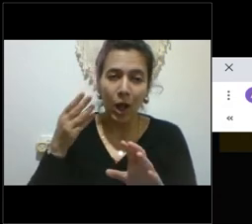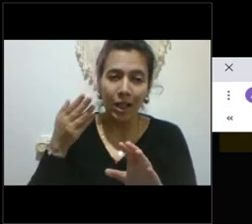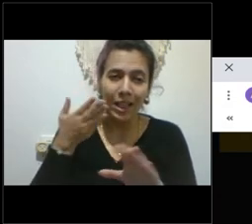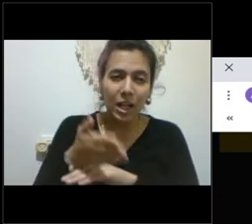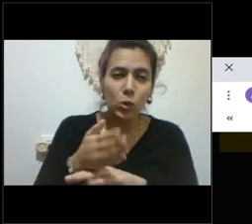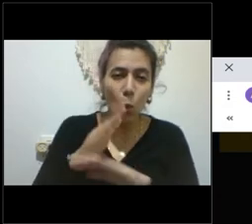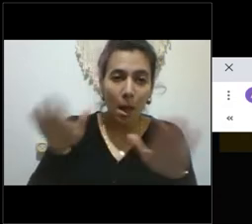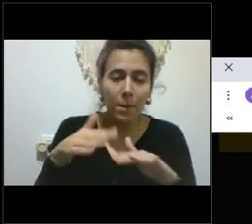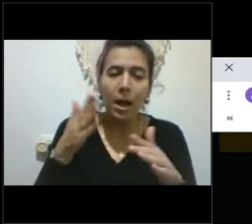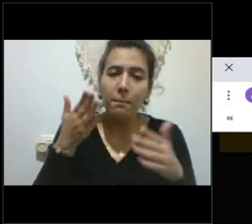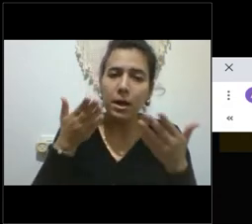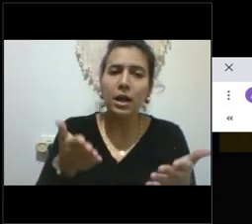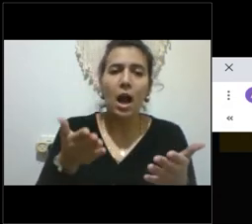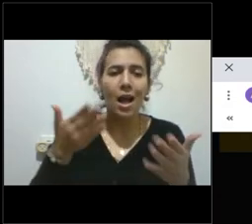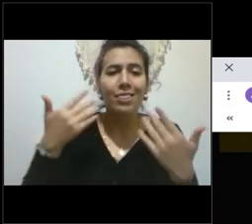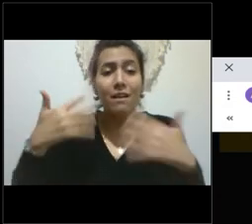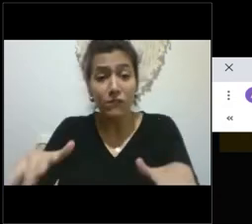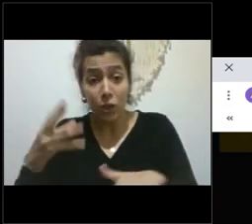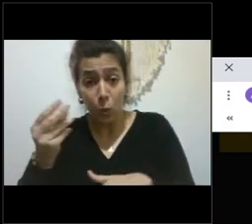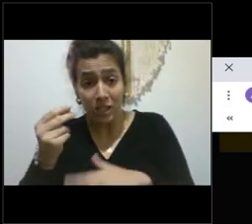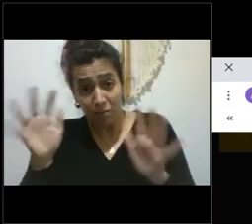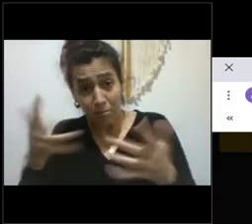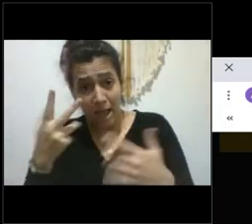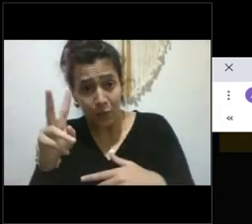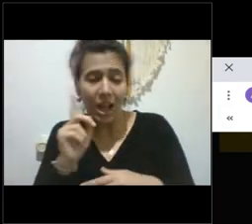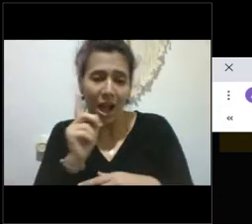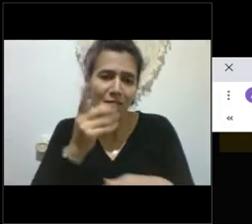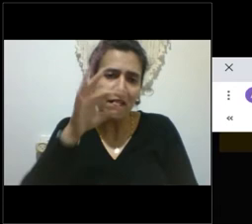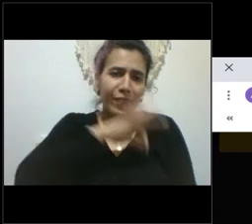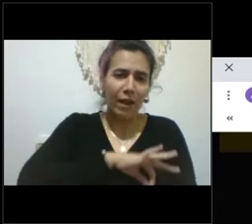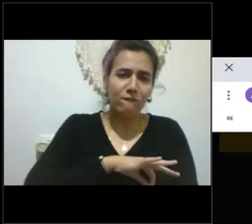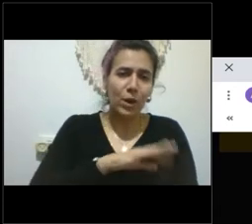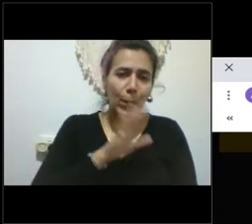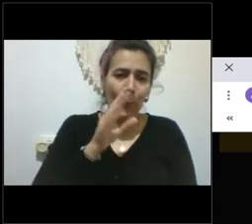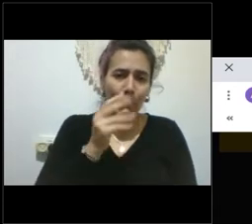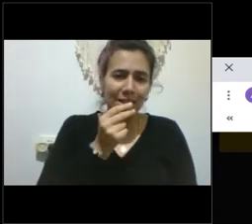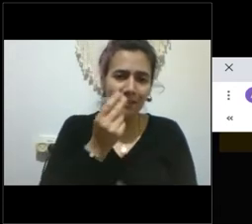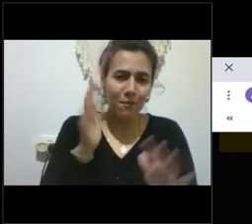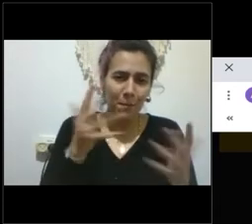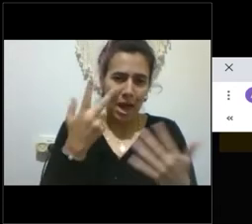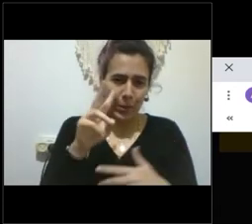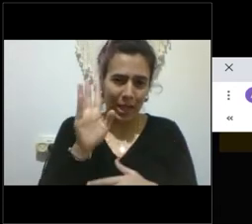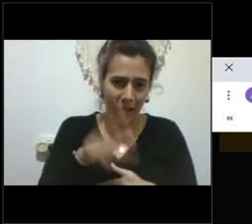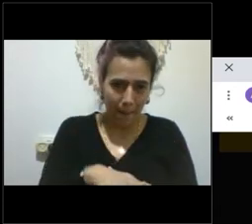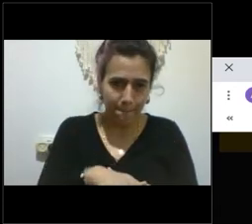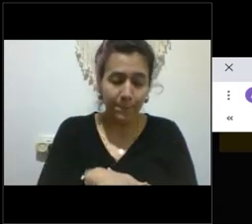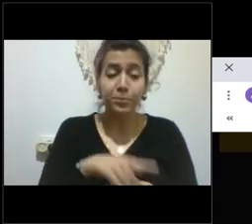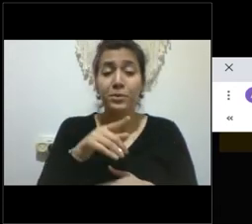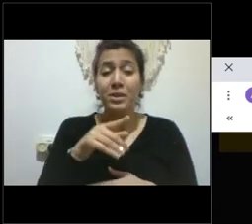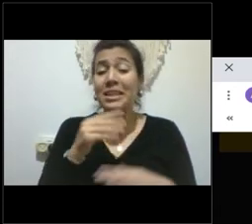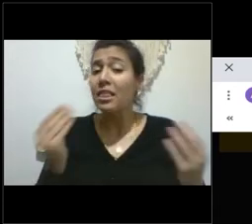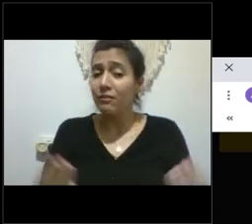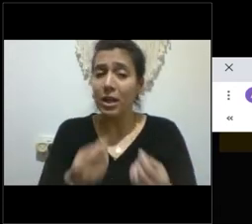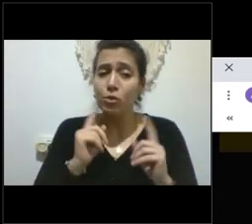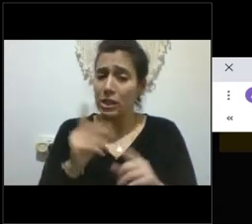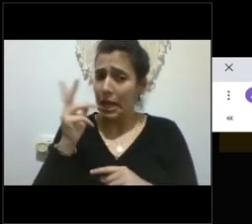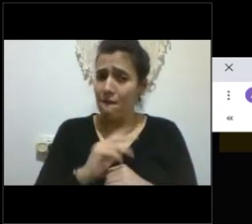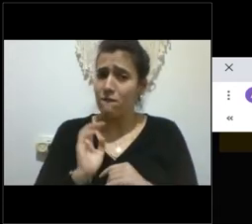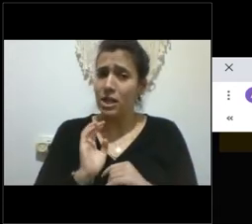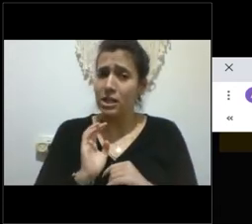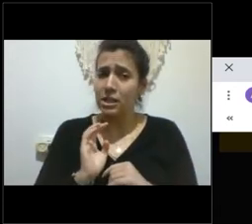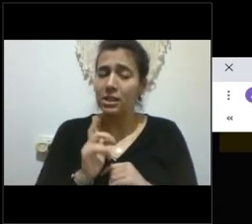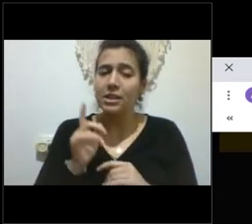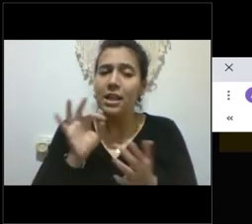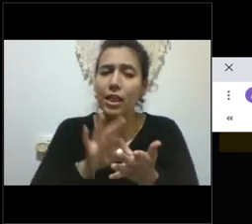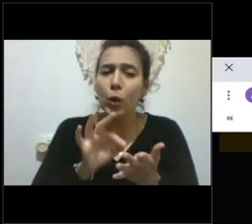אתם תפסידו כסף יותר מהר, אבל ככה אתם גם תרוויחו כסף יותר מהר. וזה דברים שצריך להבין, וזה נקודות שהן מאוד